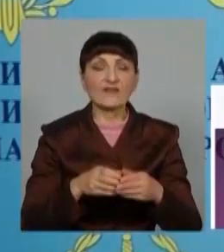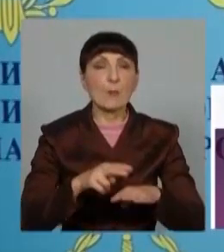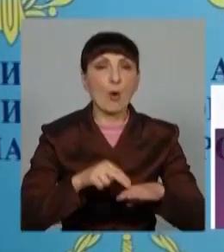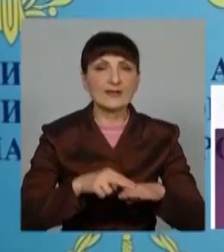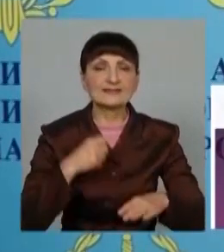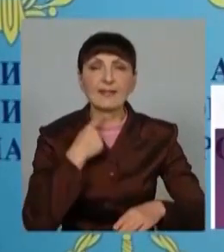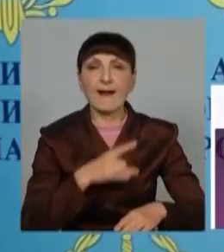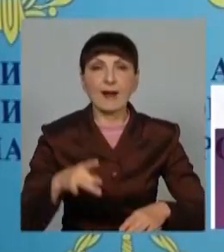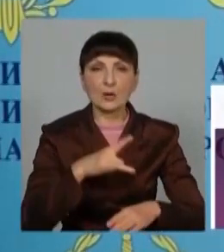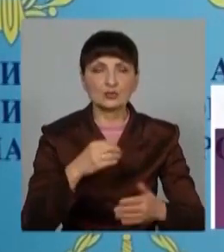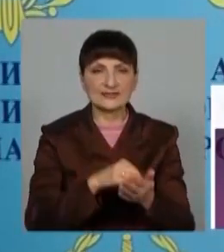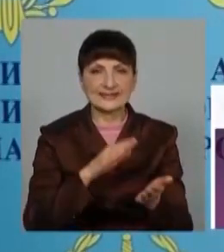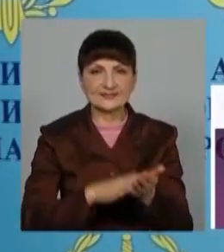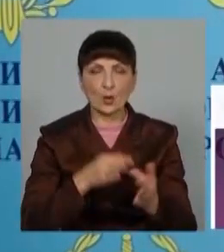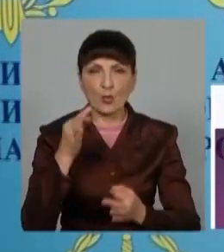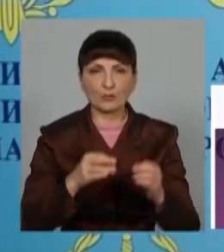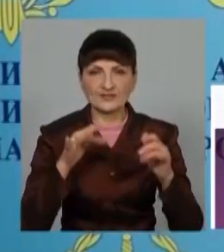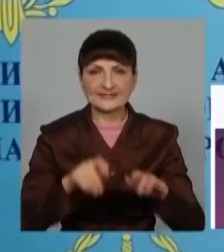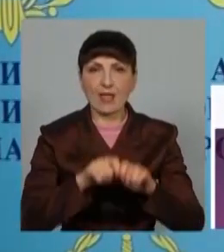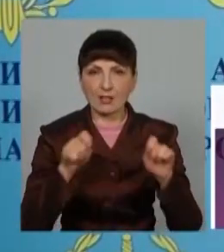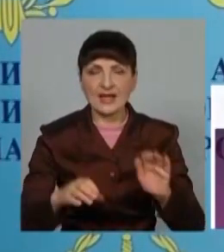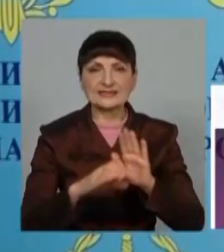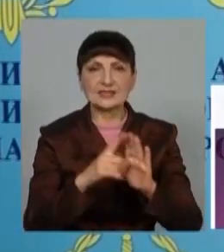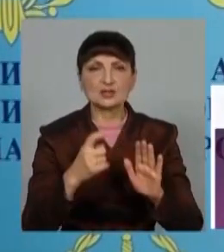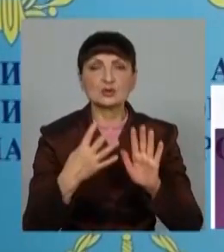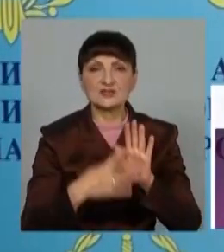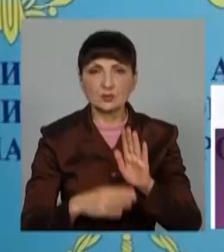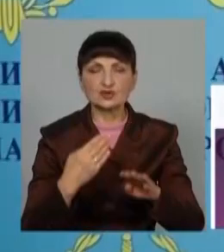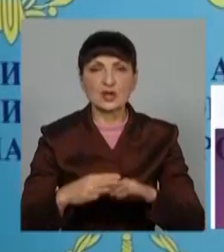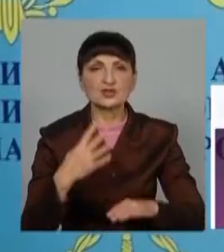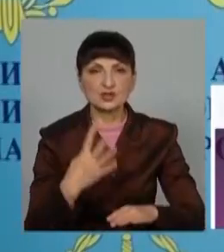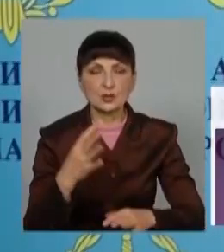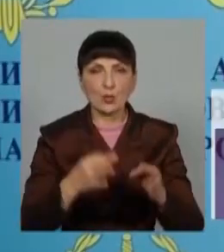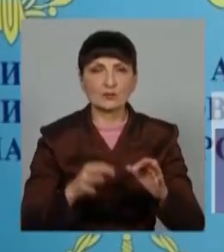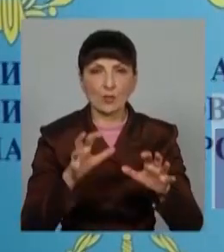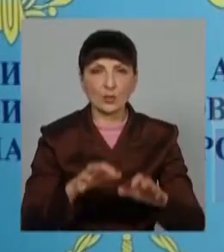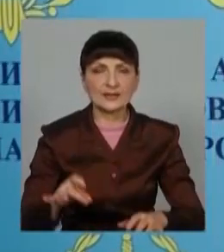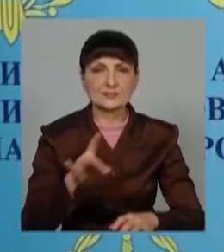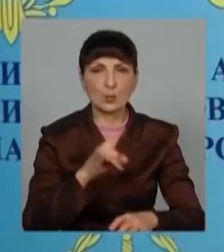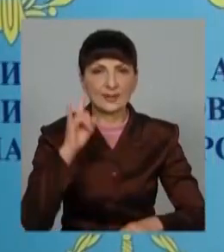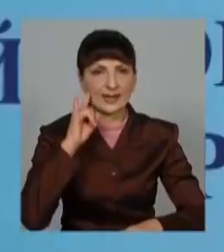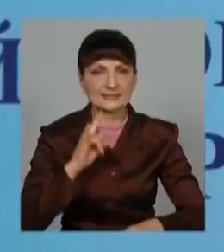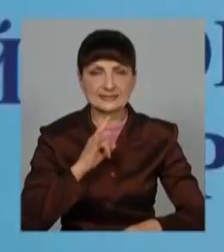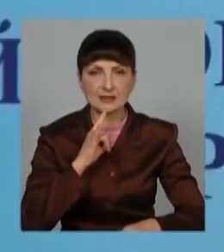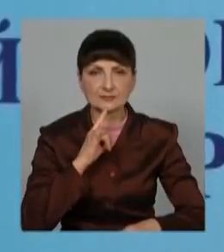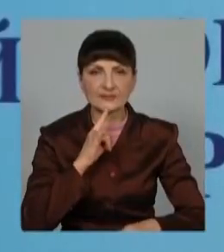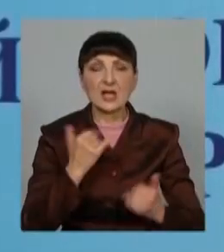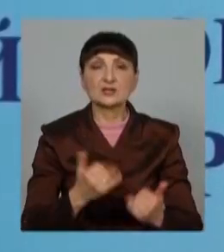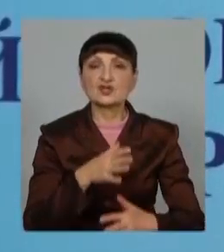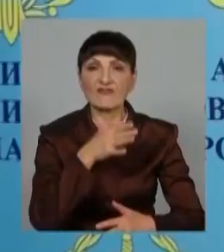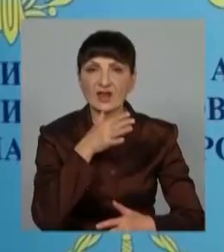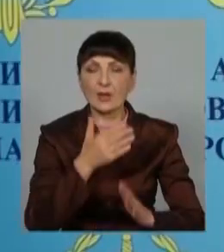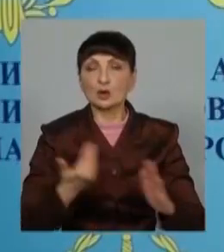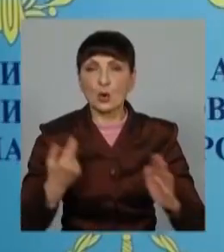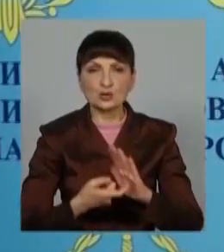талгарского района зарегистрировано уголовное дело по статье 194 уголовного кодекса ли публика за sand настоящее время